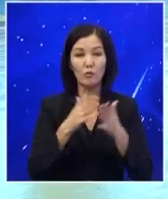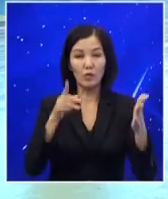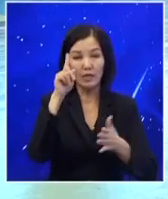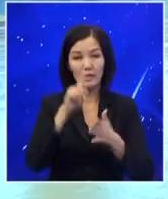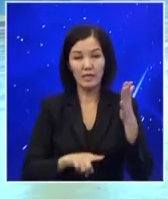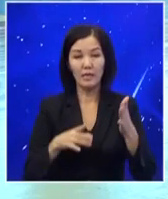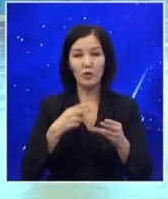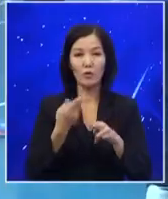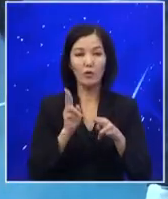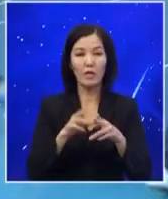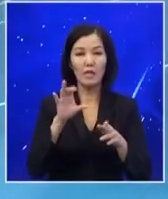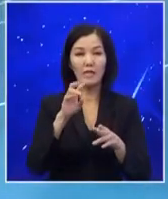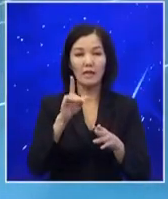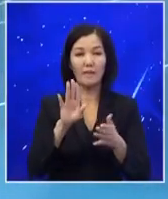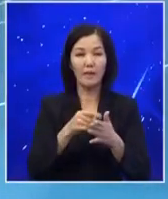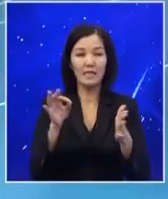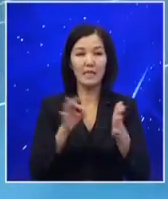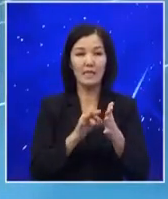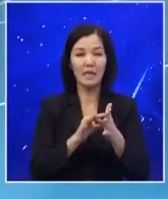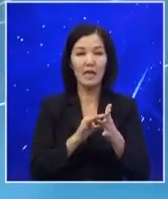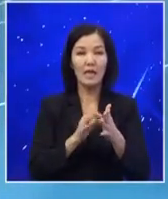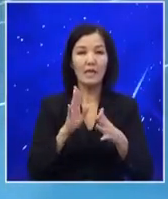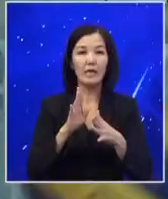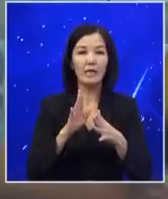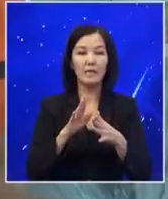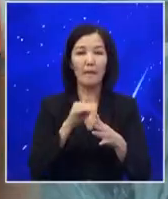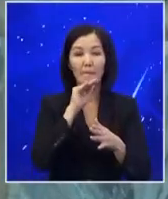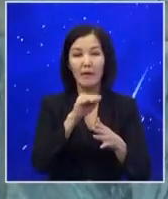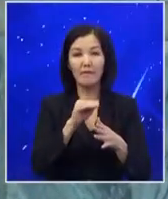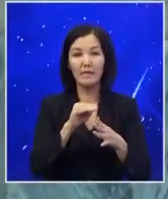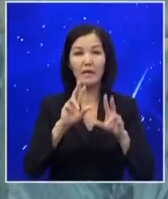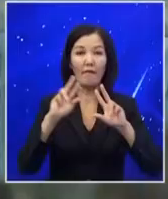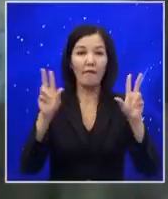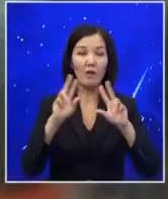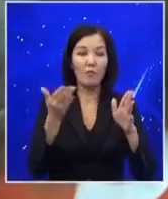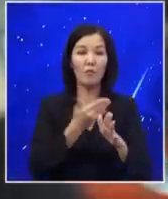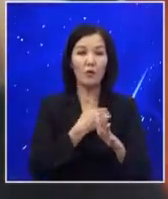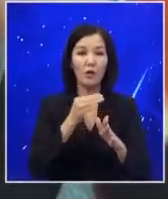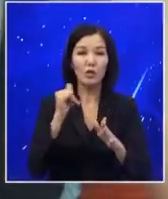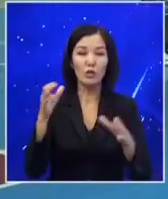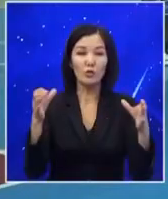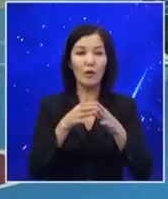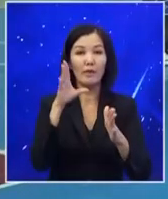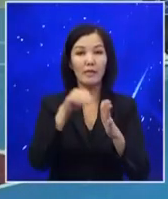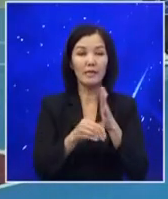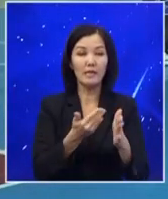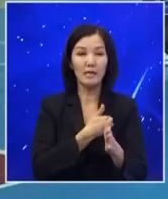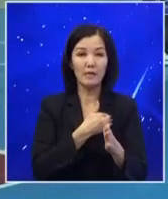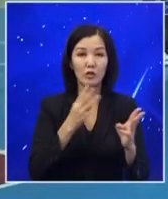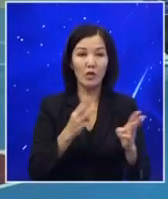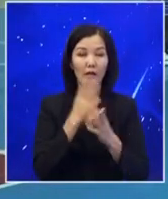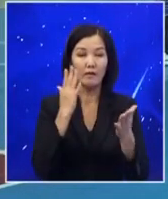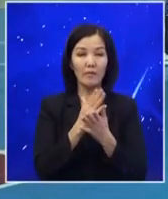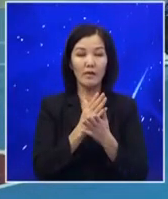үмітпен қарайды. Салтанаттың басты мақсаты кәсіпқой волейболшы болу. Жетісу командасында өнер көрсетуді армандайды. Ол үшін тынымсыз жаттығамын